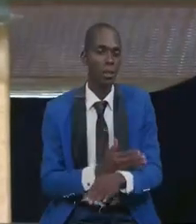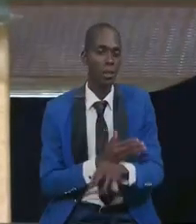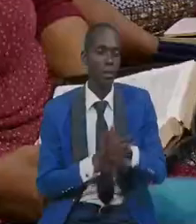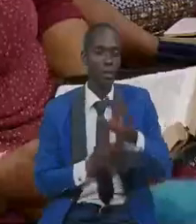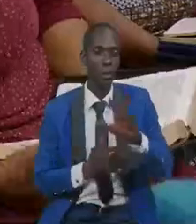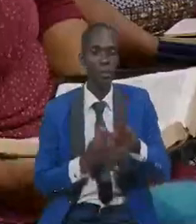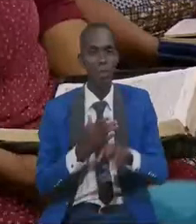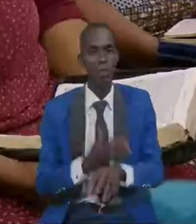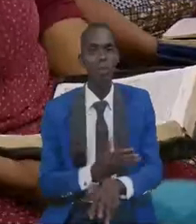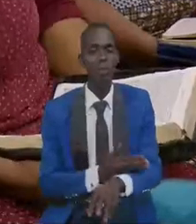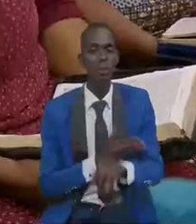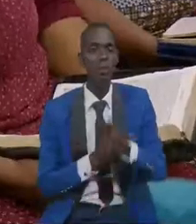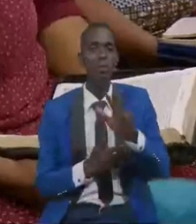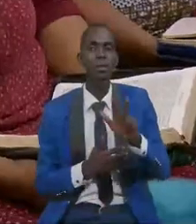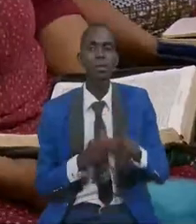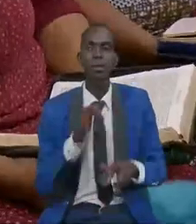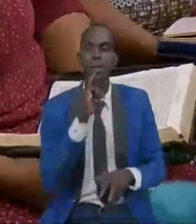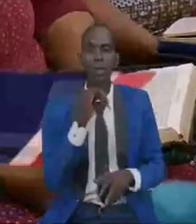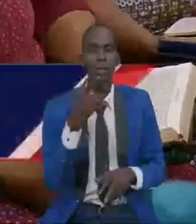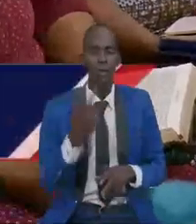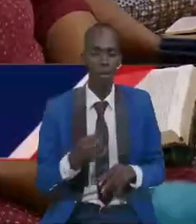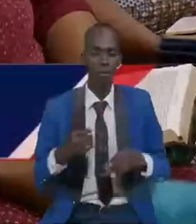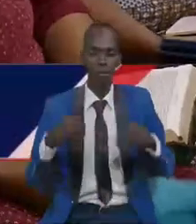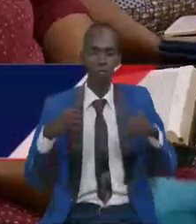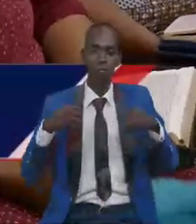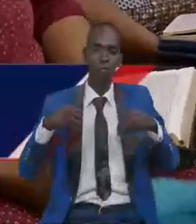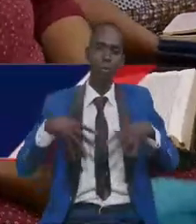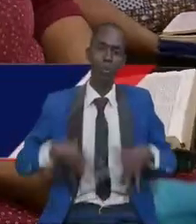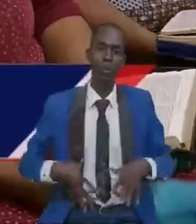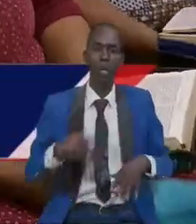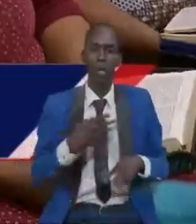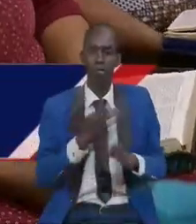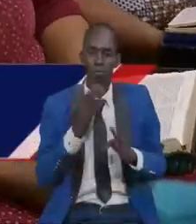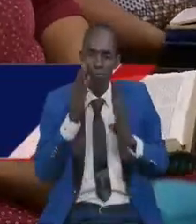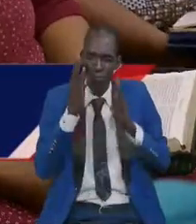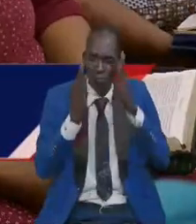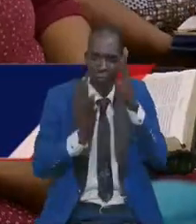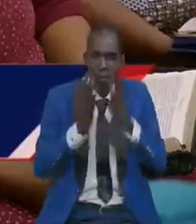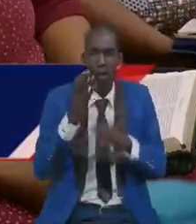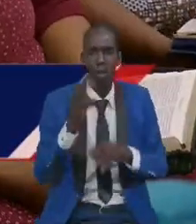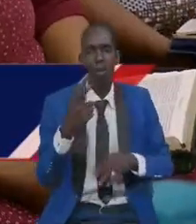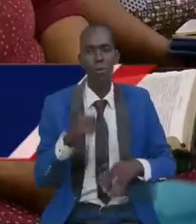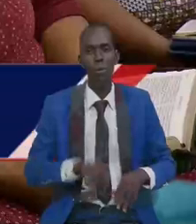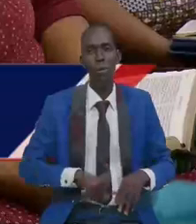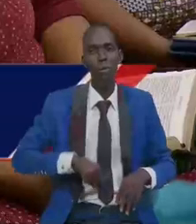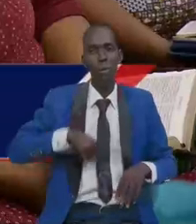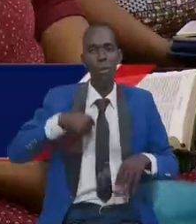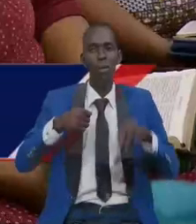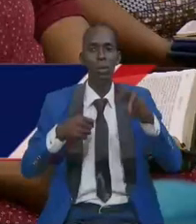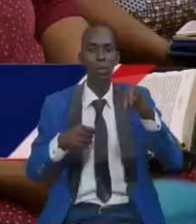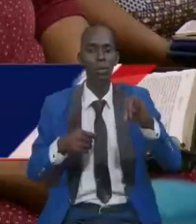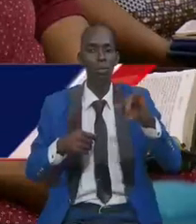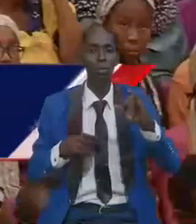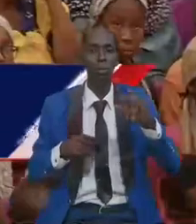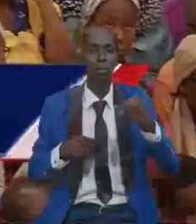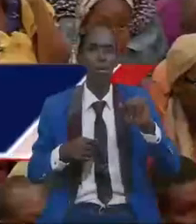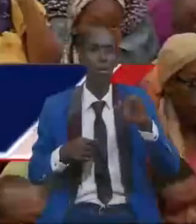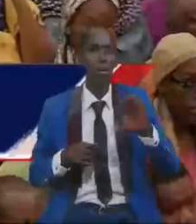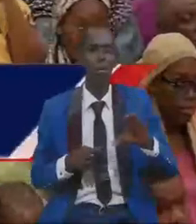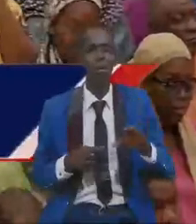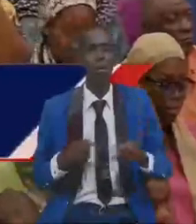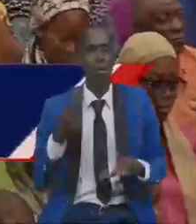La section 3 ici, c'est la dépression et la disgrâce du maniaque